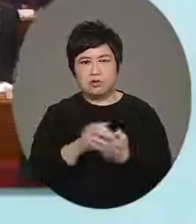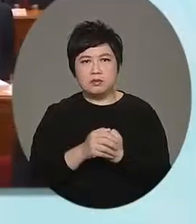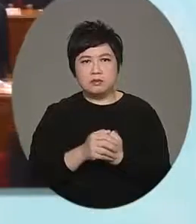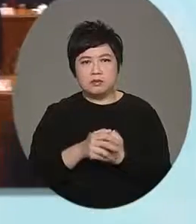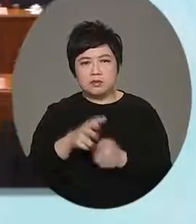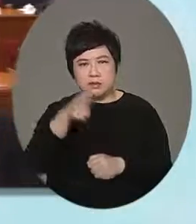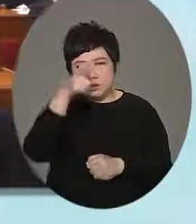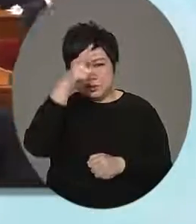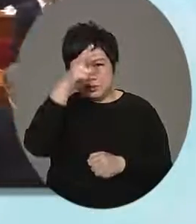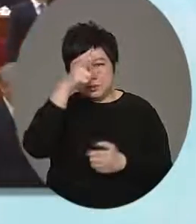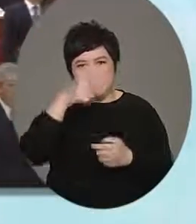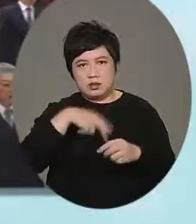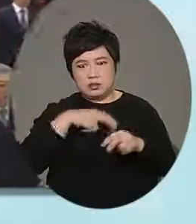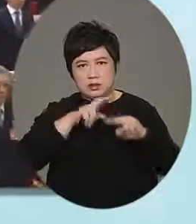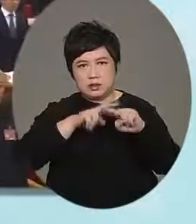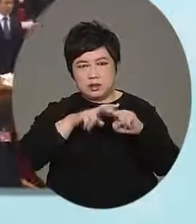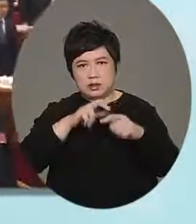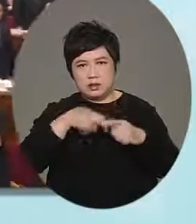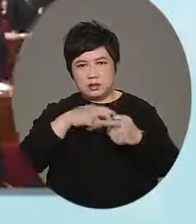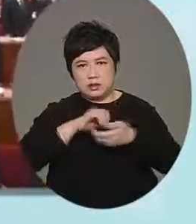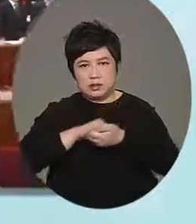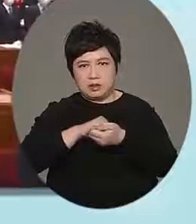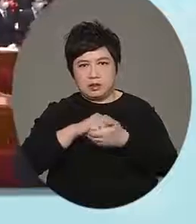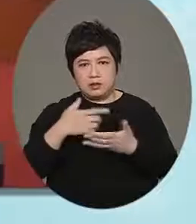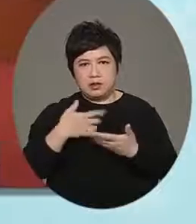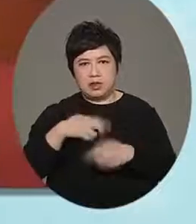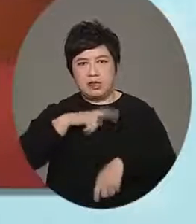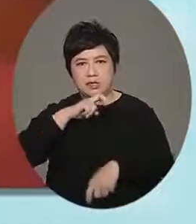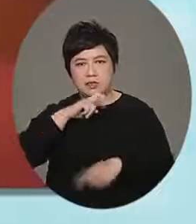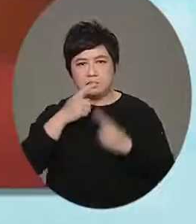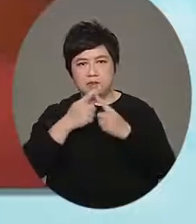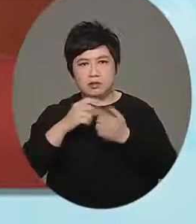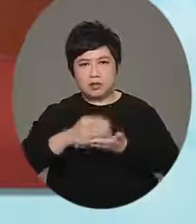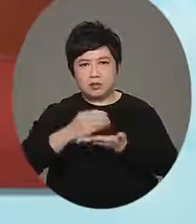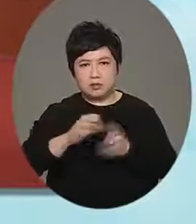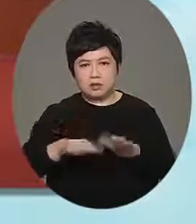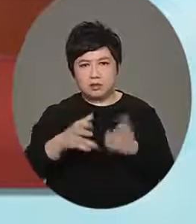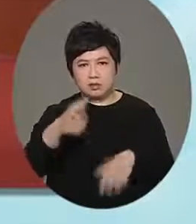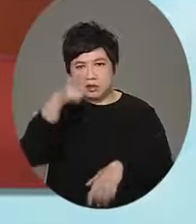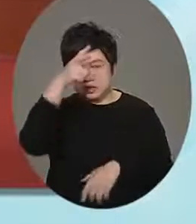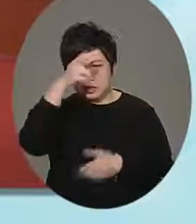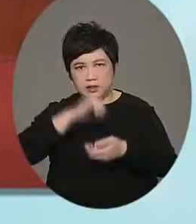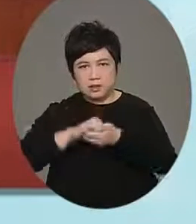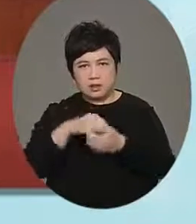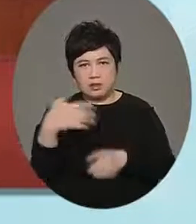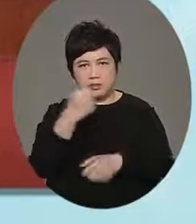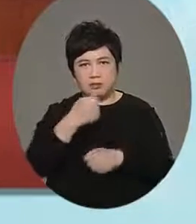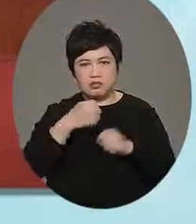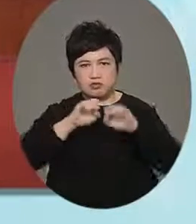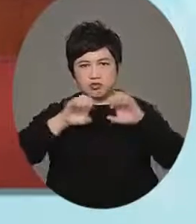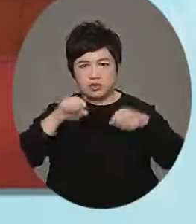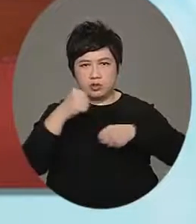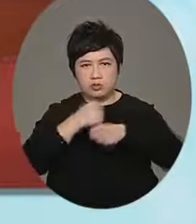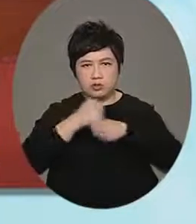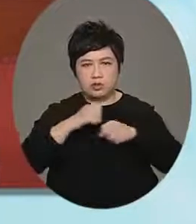全國政協十三屆四次會議下午在人民大會堂揭幕，全國政協主席汪洋宣讀工作報告，